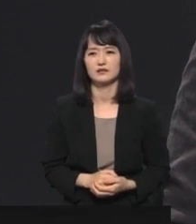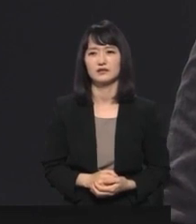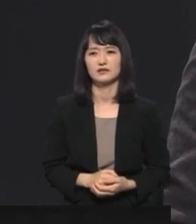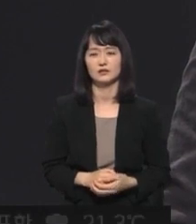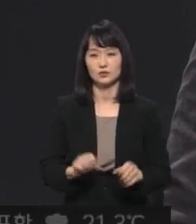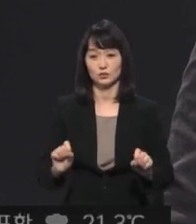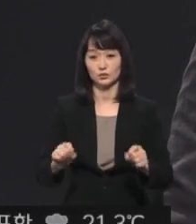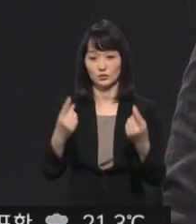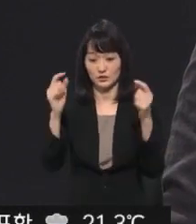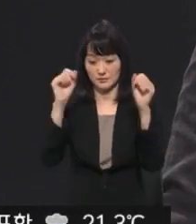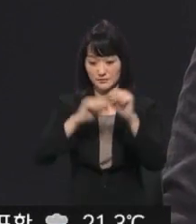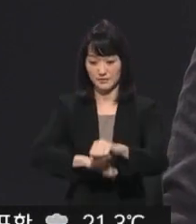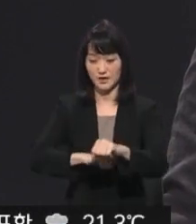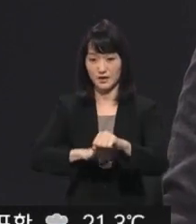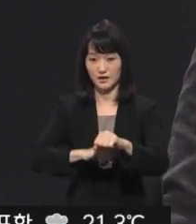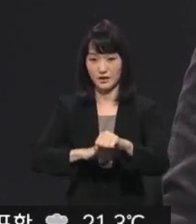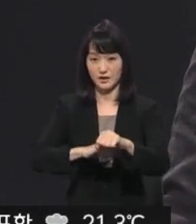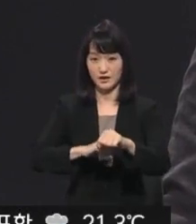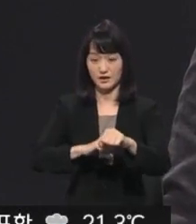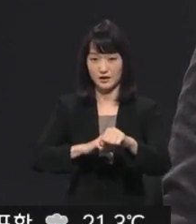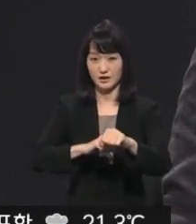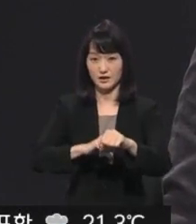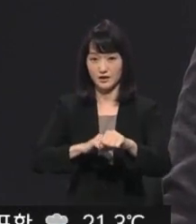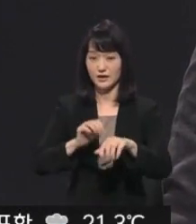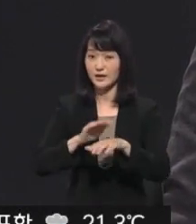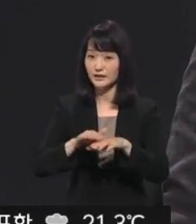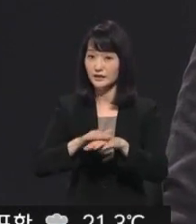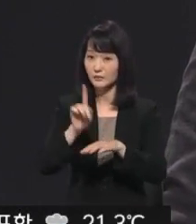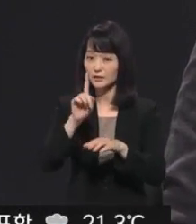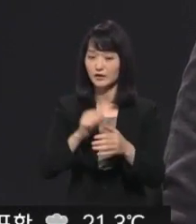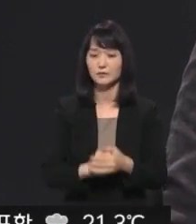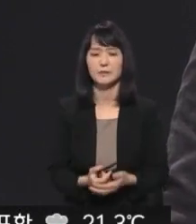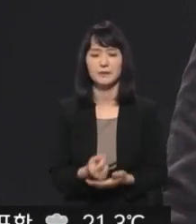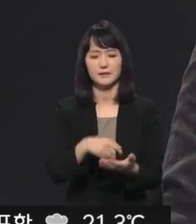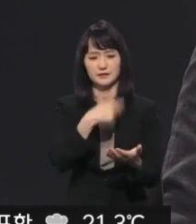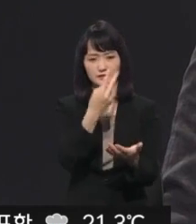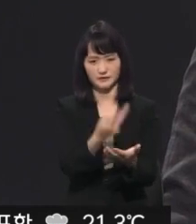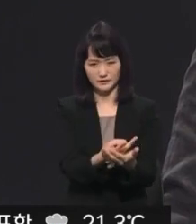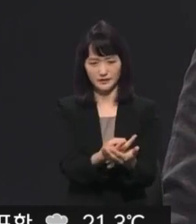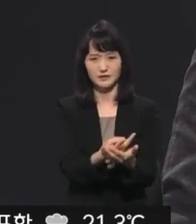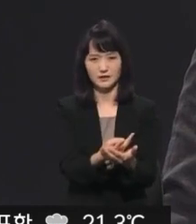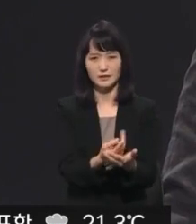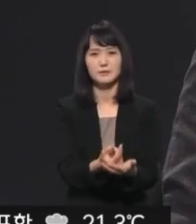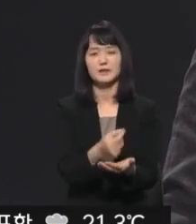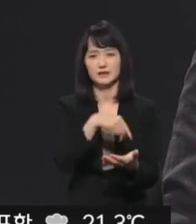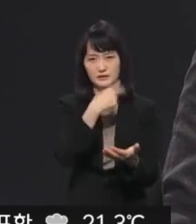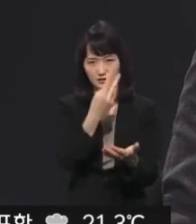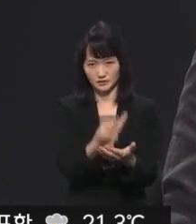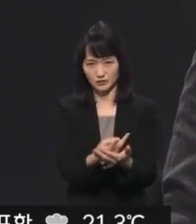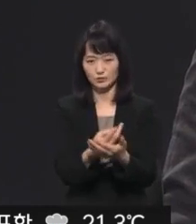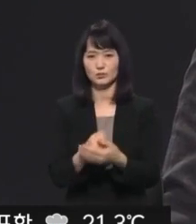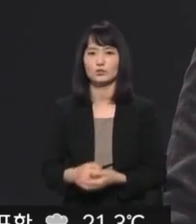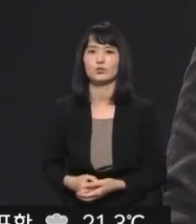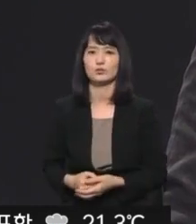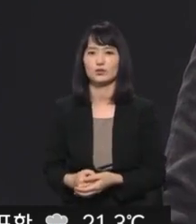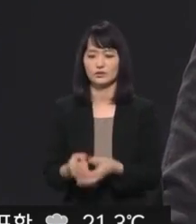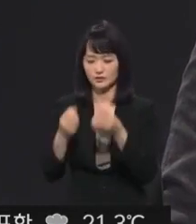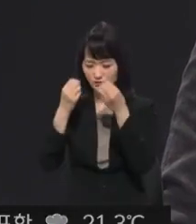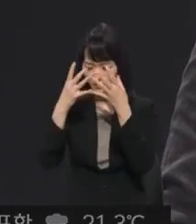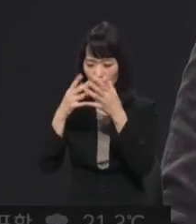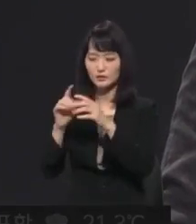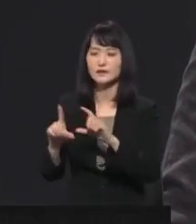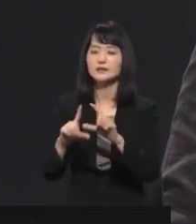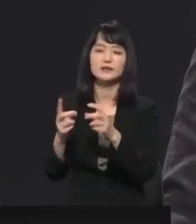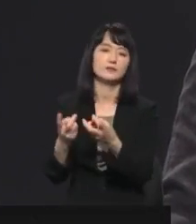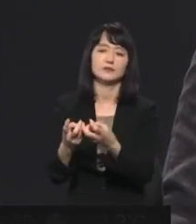길은 빨리 쓰러질 사람 쓰러지고 저 정립에 사람 정리 대해서 새로운 체력이 또 새로운 리드 시 만들어진 게 필요하다고 봅니다